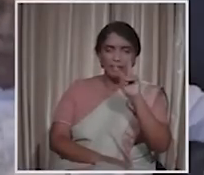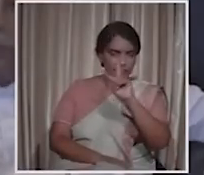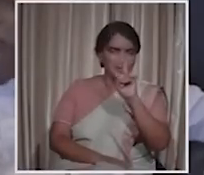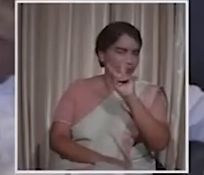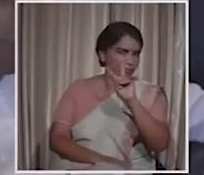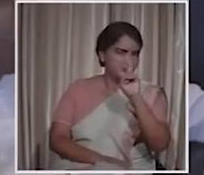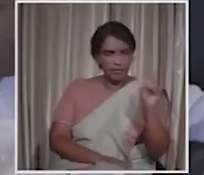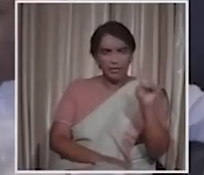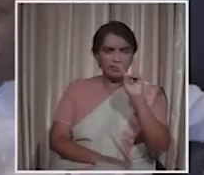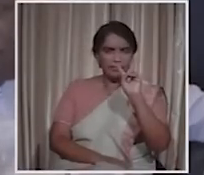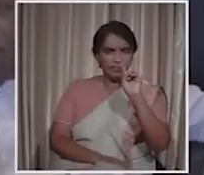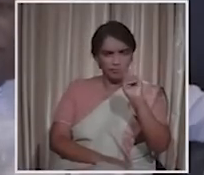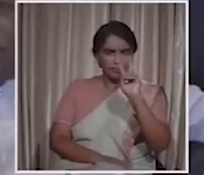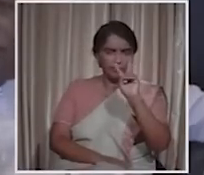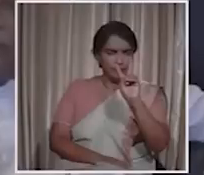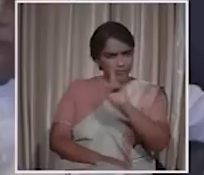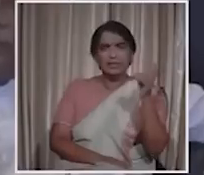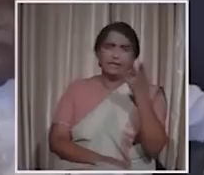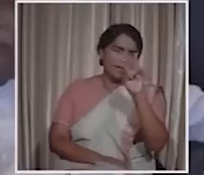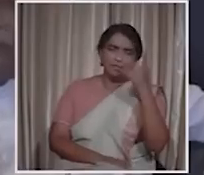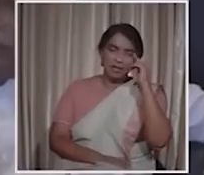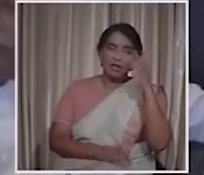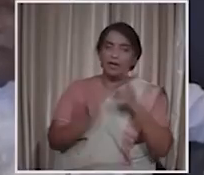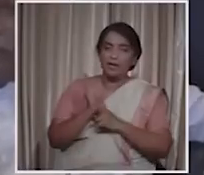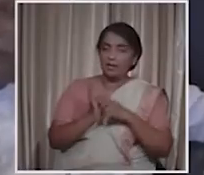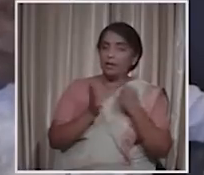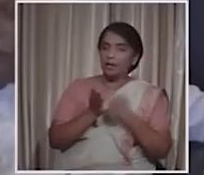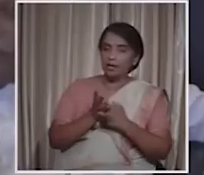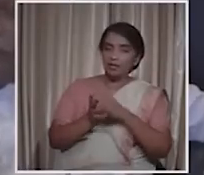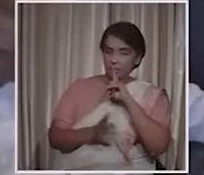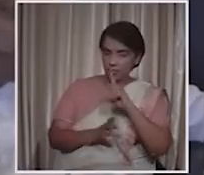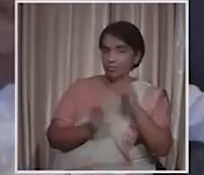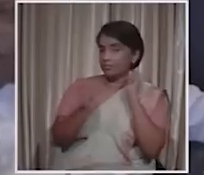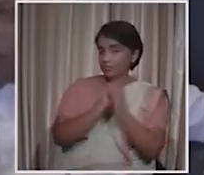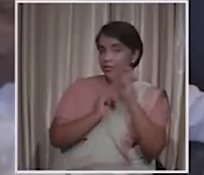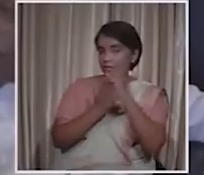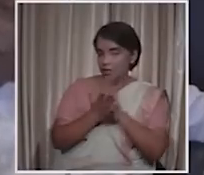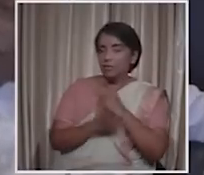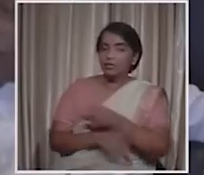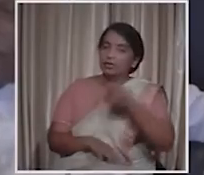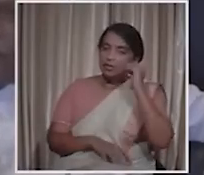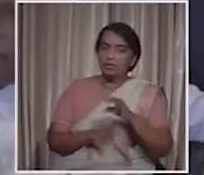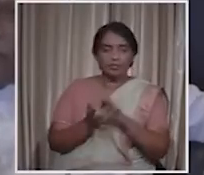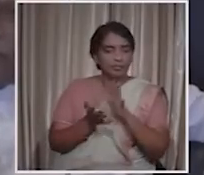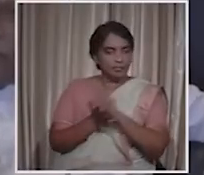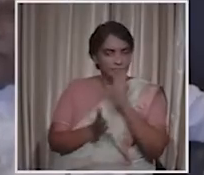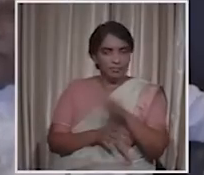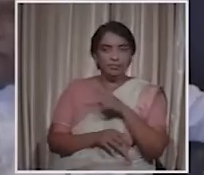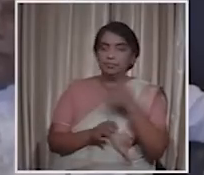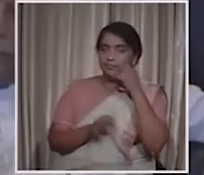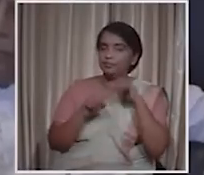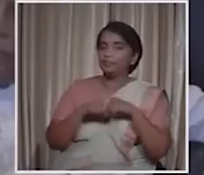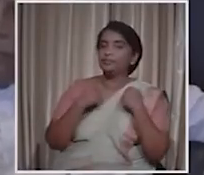සංශෝධනය ද එක එක නම්බර තියෙනවා. විජේදාස රාජපක්ෂ ඇමතිතුමා ඉදිරිපත් කරපු සංශෝධනයට එකඟත්වයේ පල කරා. සමගි